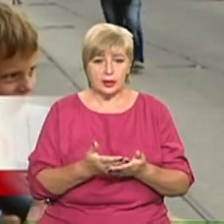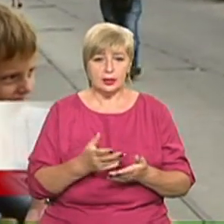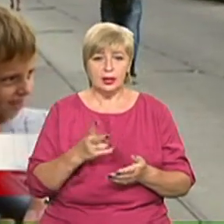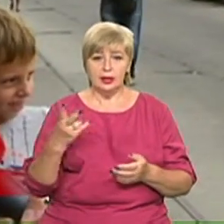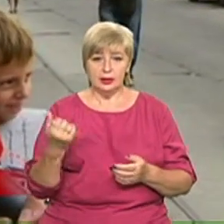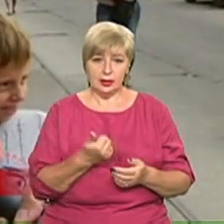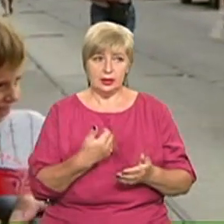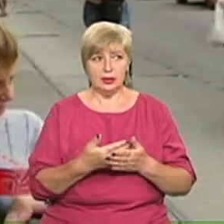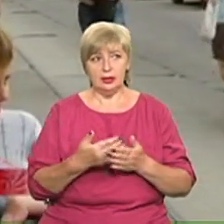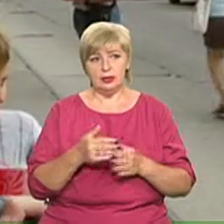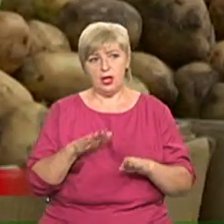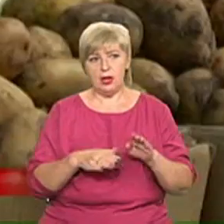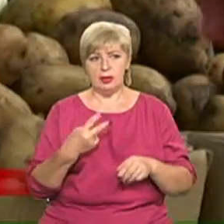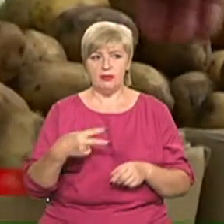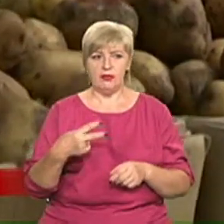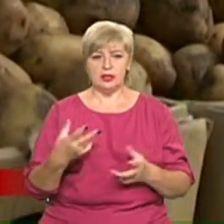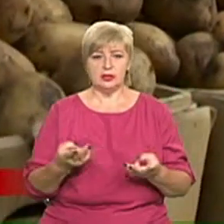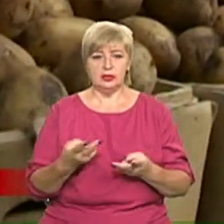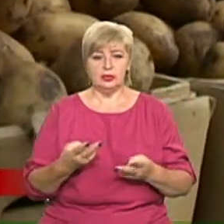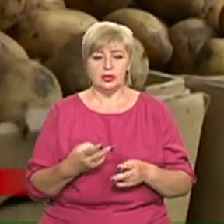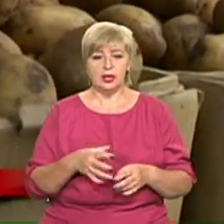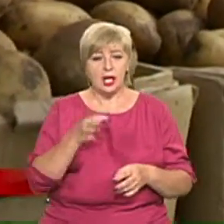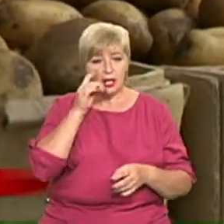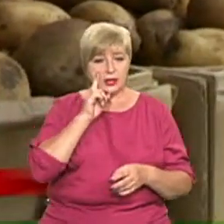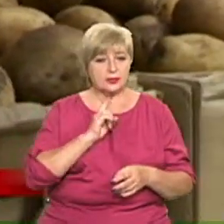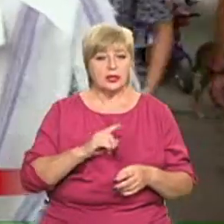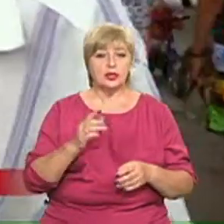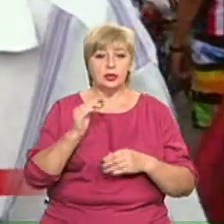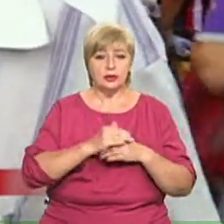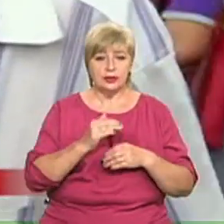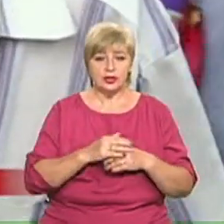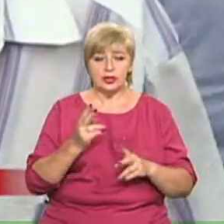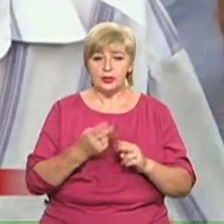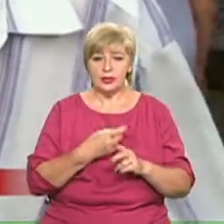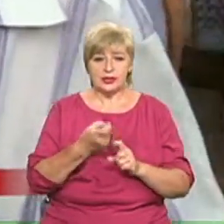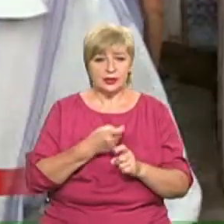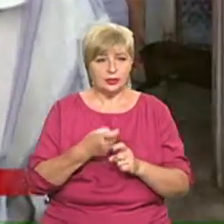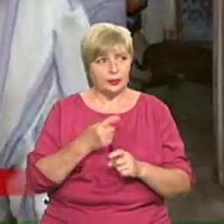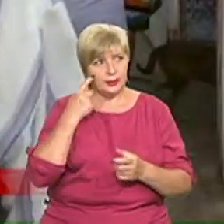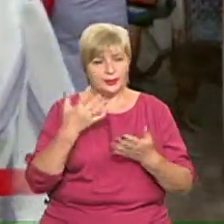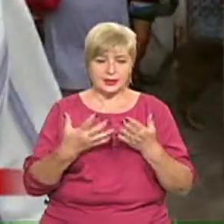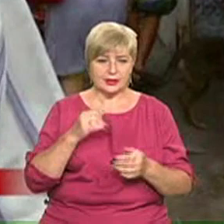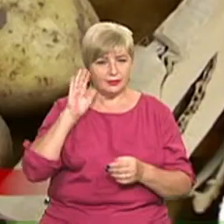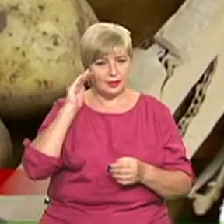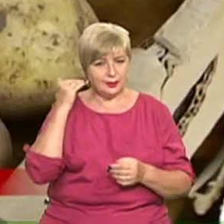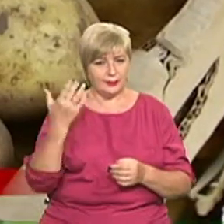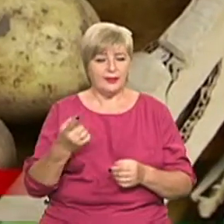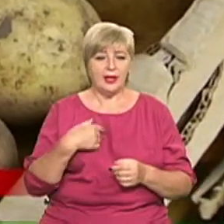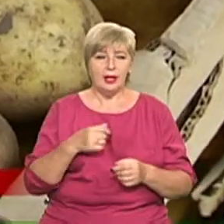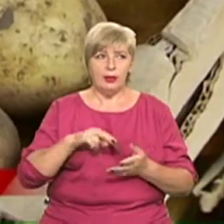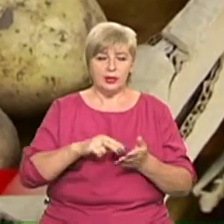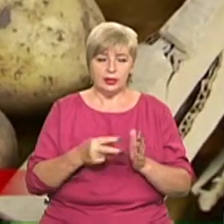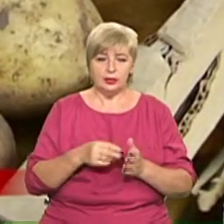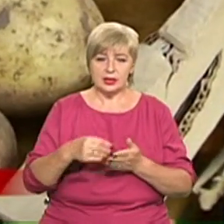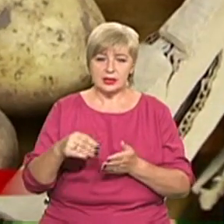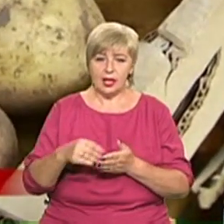На неділю кілограм 20. Смачної вечері без картоплі не уявляє пан Анатолій. Вже планує закупи на зиму,